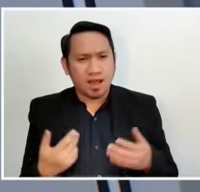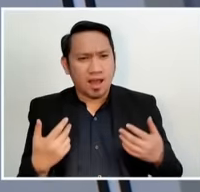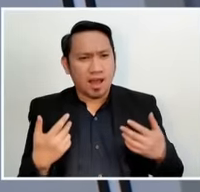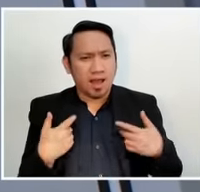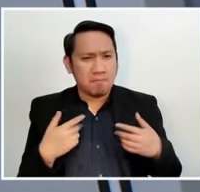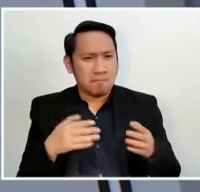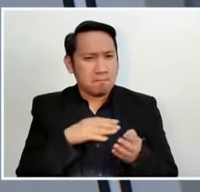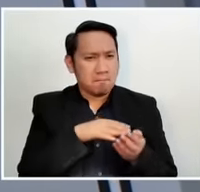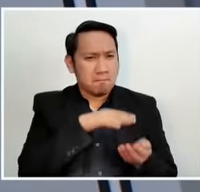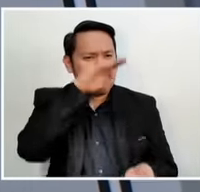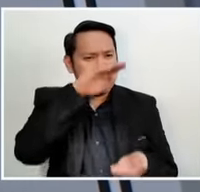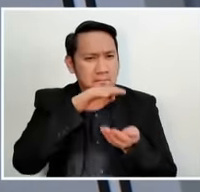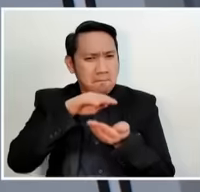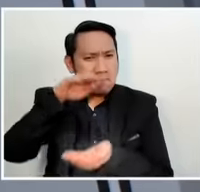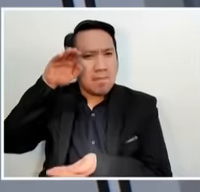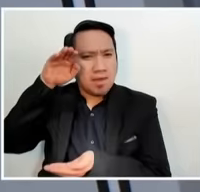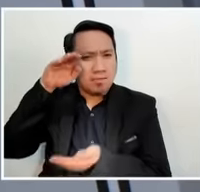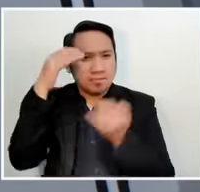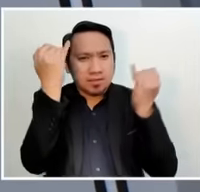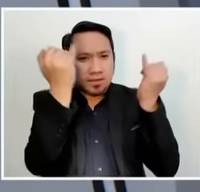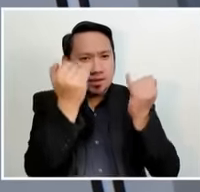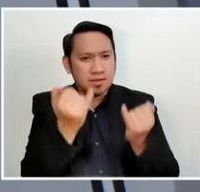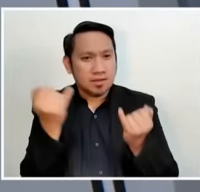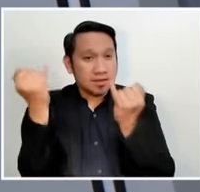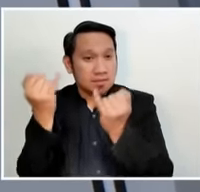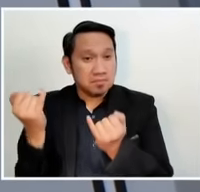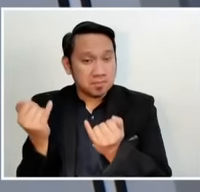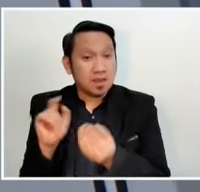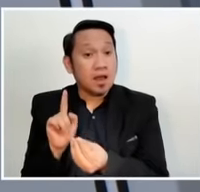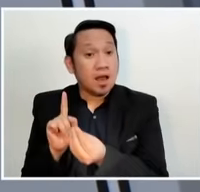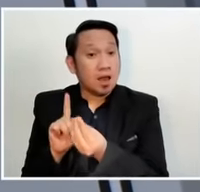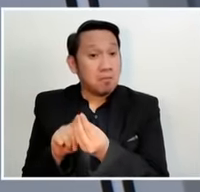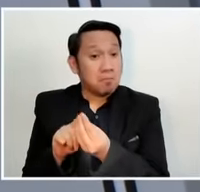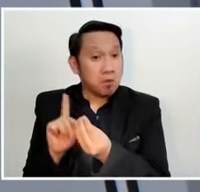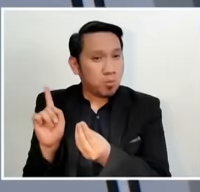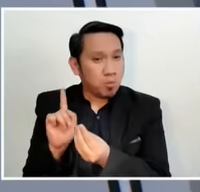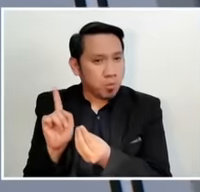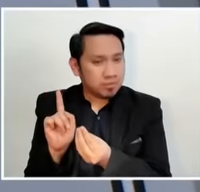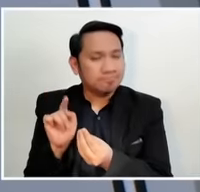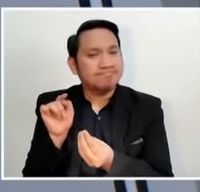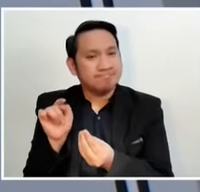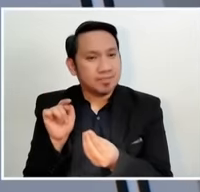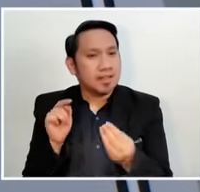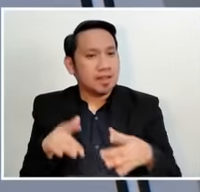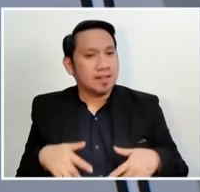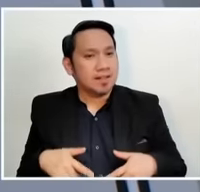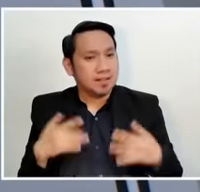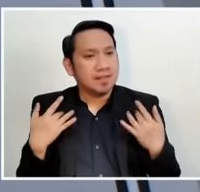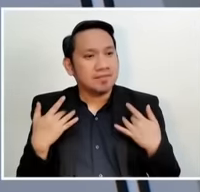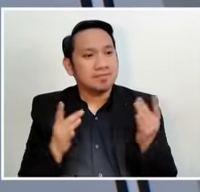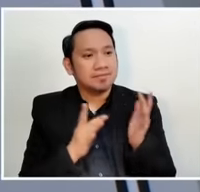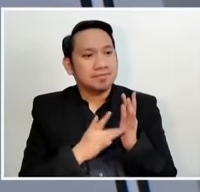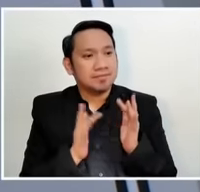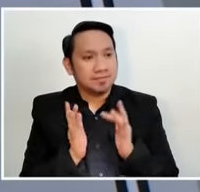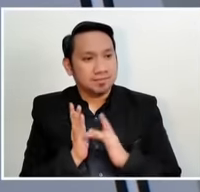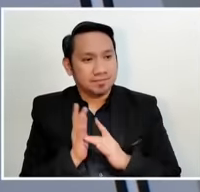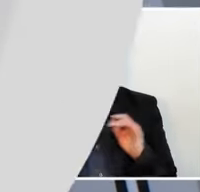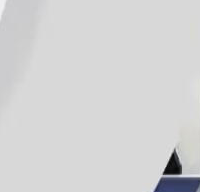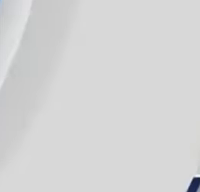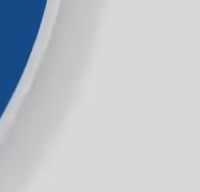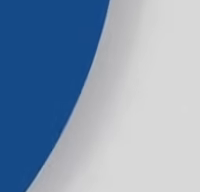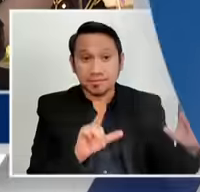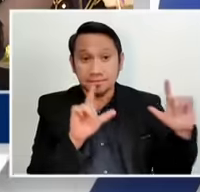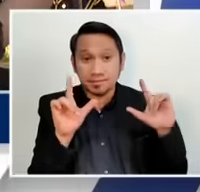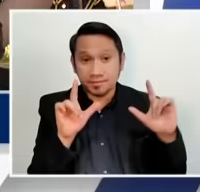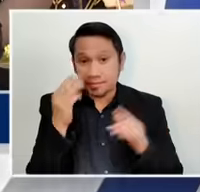na mga imahen na naglalarawan sa buhay at sakripisyo ni Jesucristo. At live po mula sa